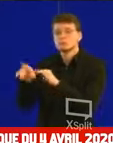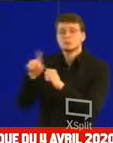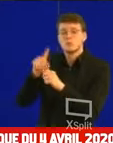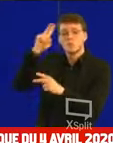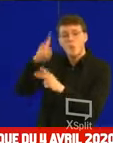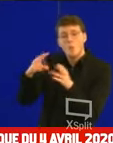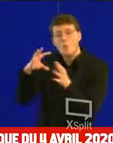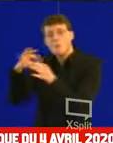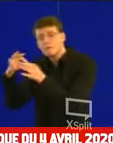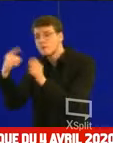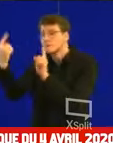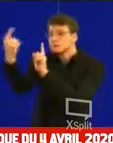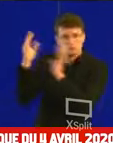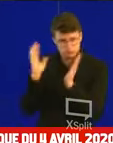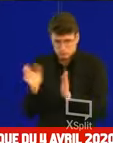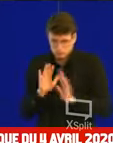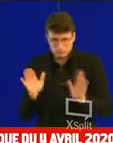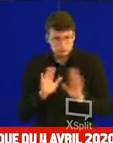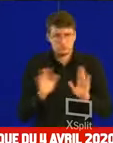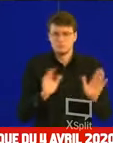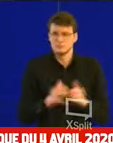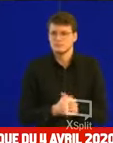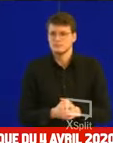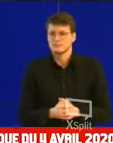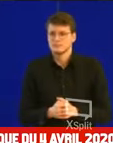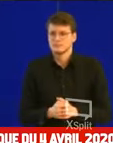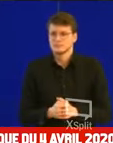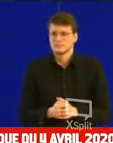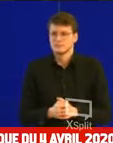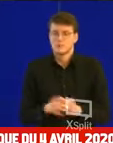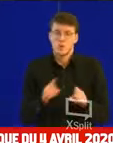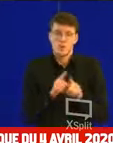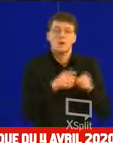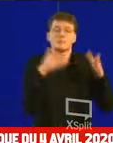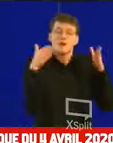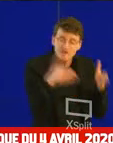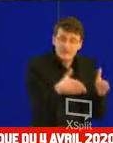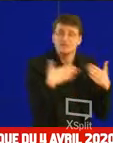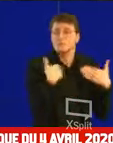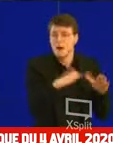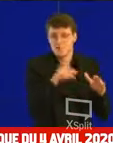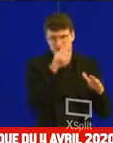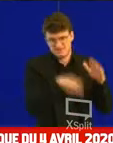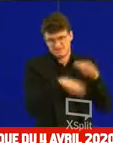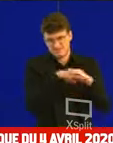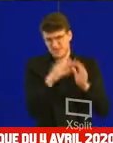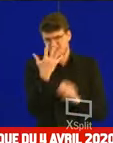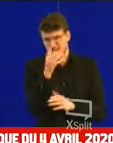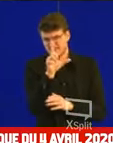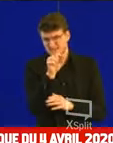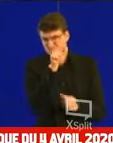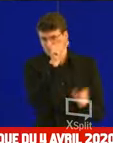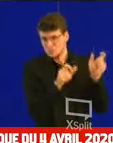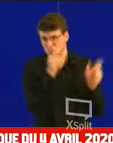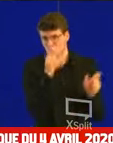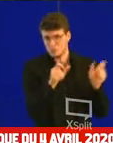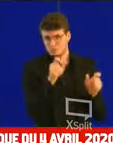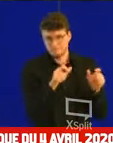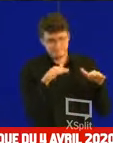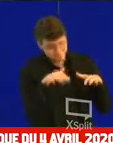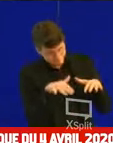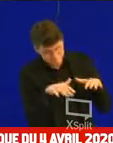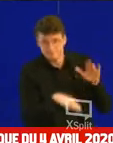festin personnes aiment et respectent de physique au stand du ces de ambésiens télé comme un costume beit